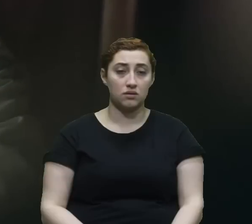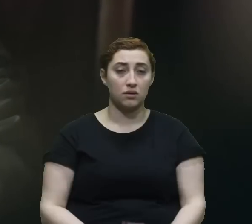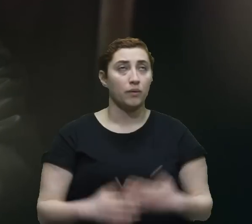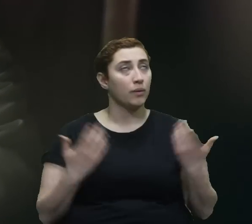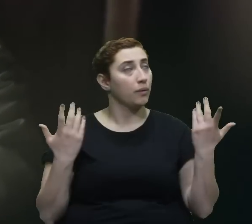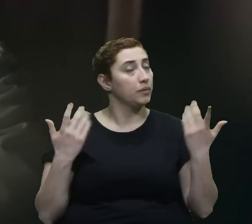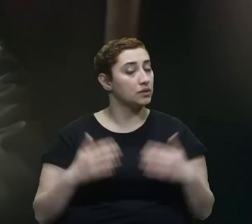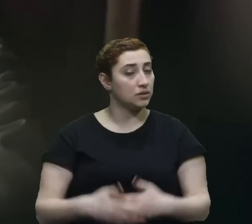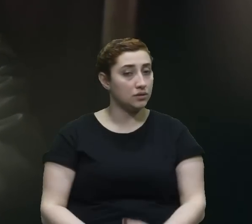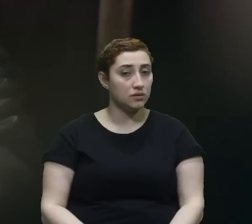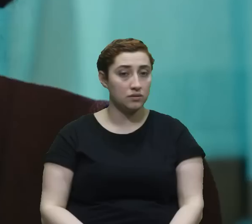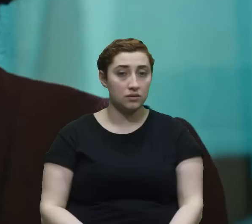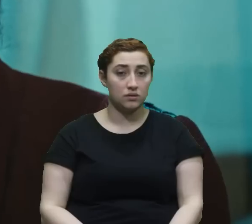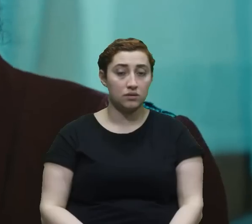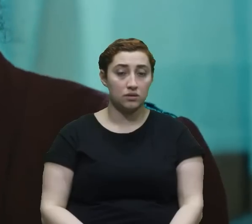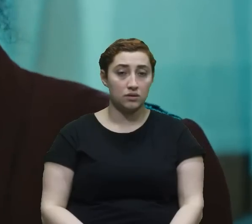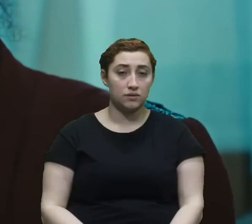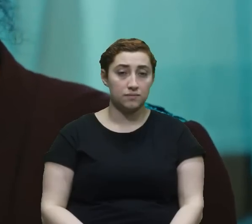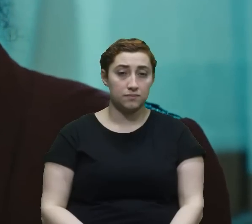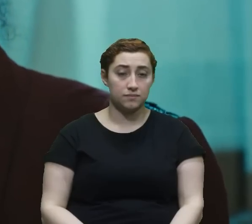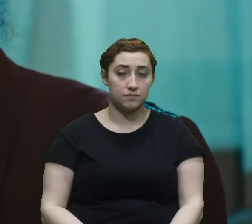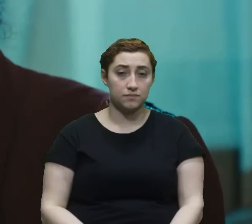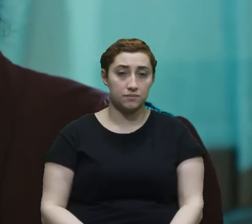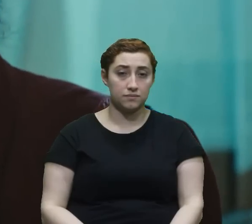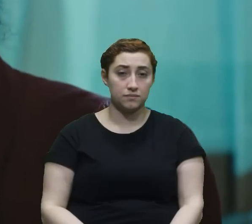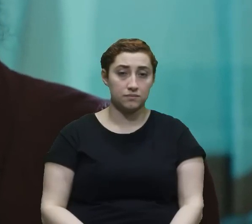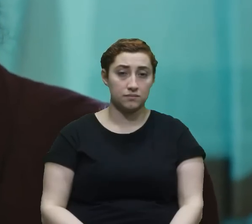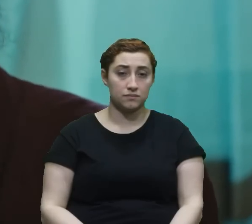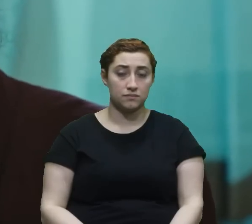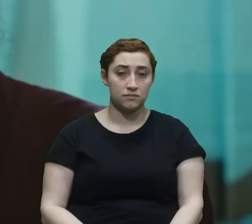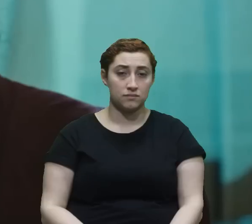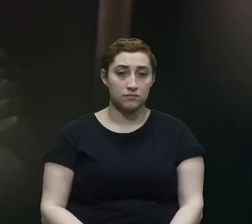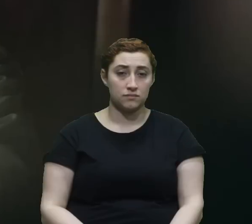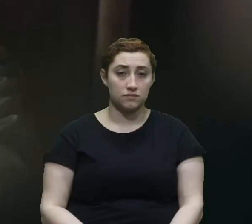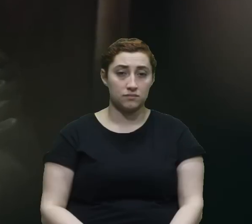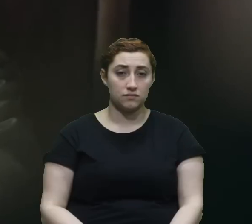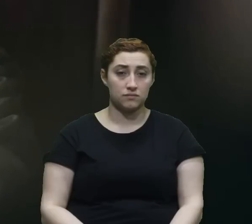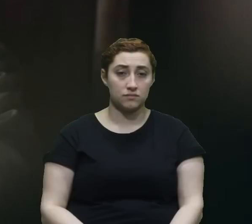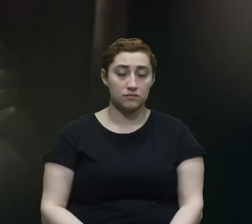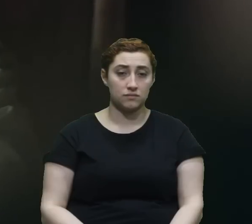Tövbe estağfurullah. Leyla saçlarını topuz yapmış Mustafa karşısında.